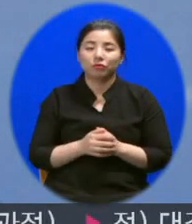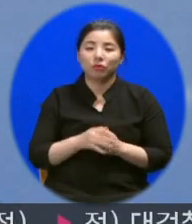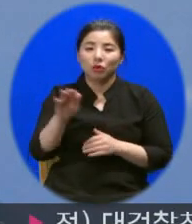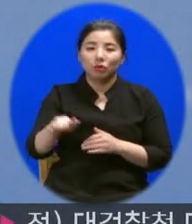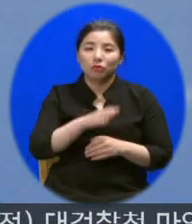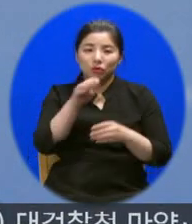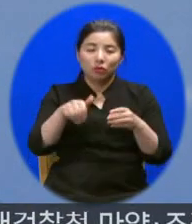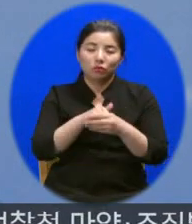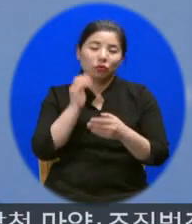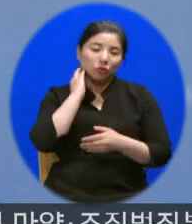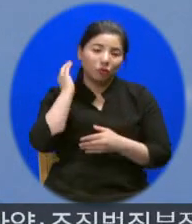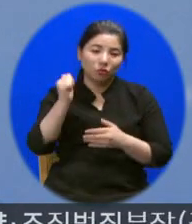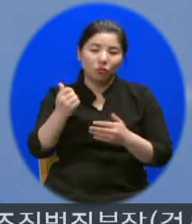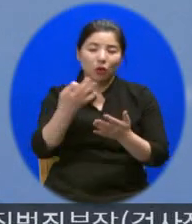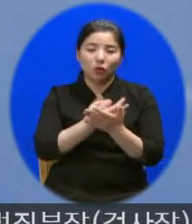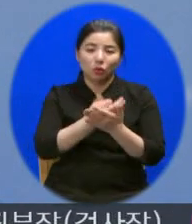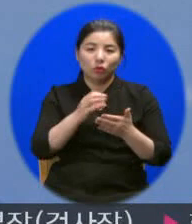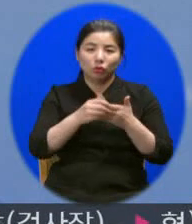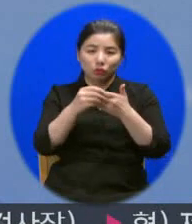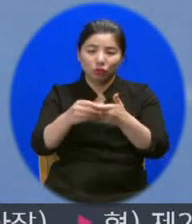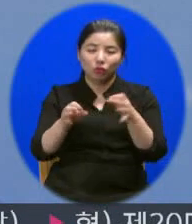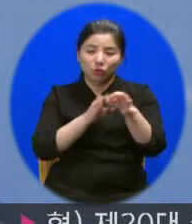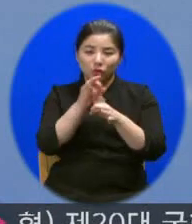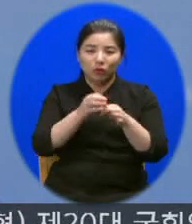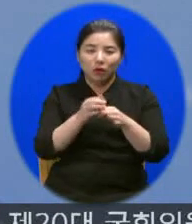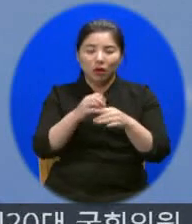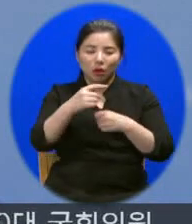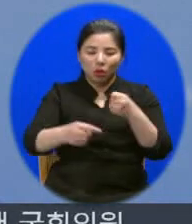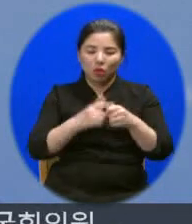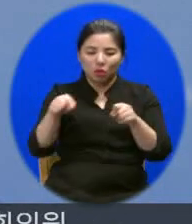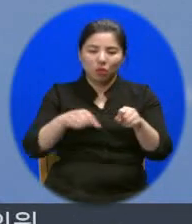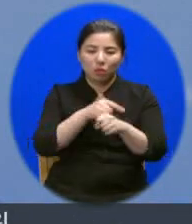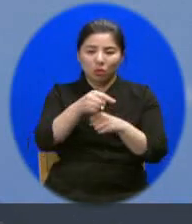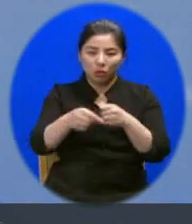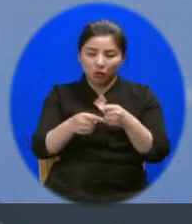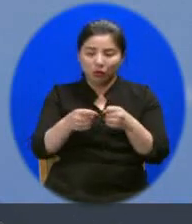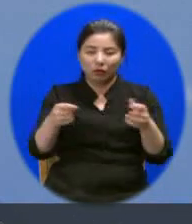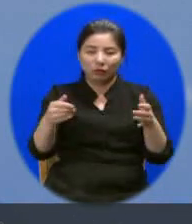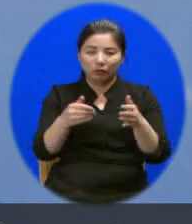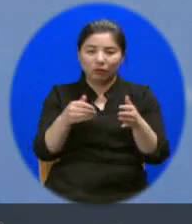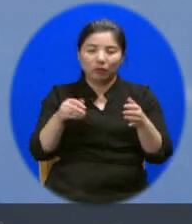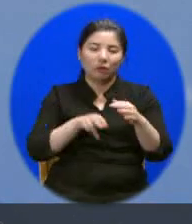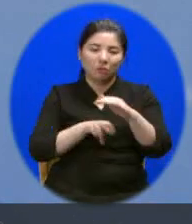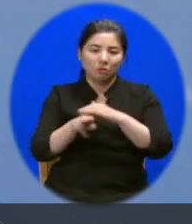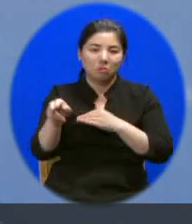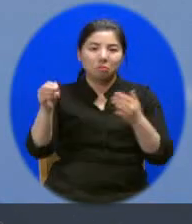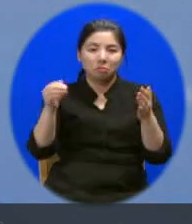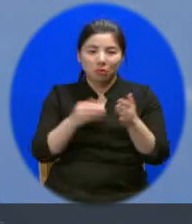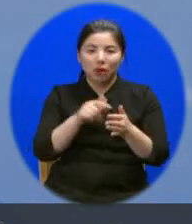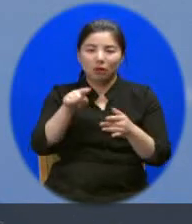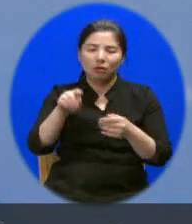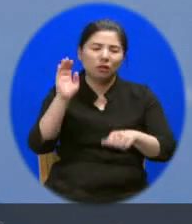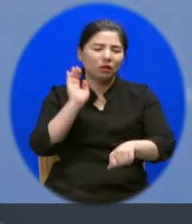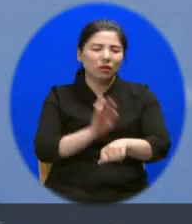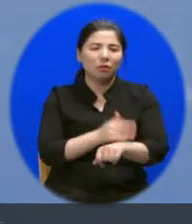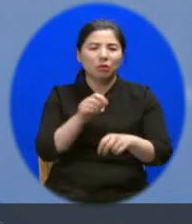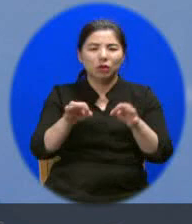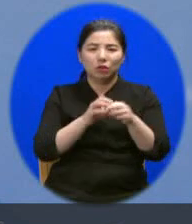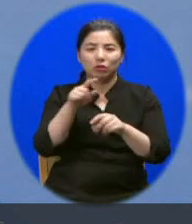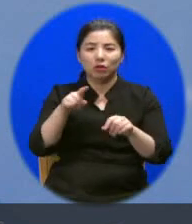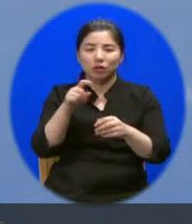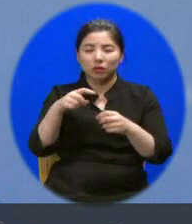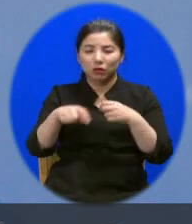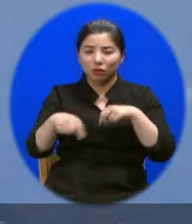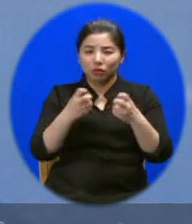우리 문재인 정부 의 소득 주도 성장 과 탈원전 으로 대변되는 대표되는 그와 같은 잘못된 경제정책의 에 난맥상이